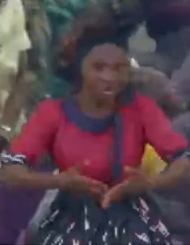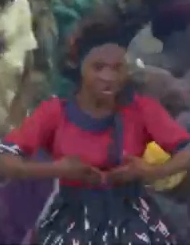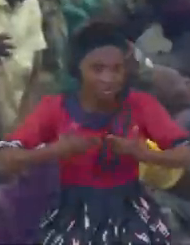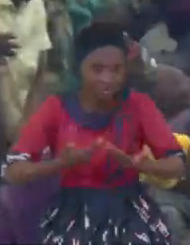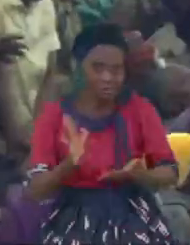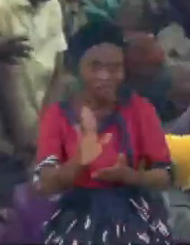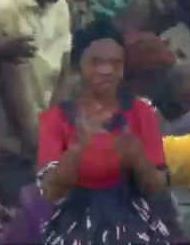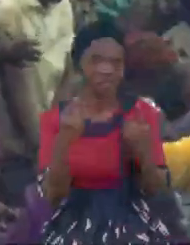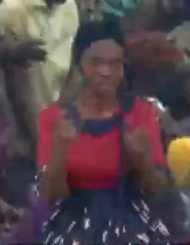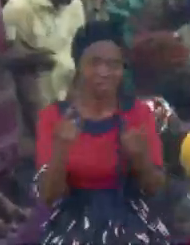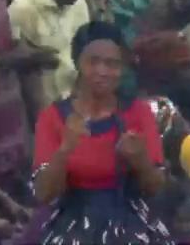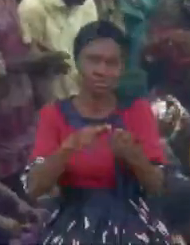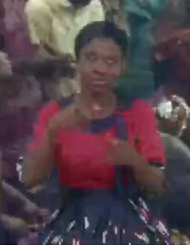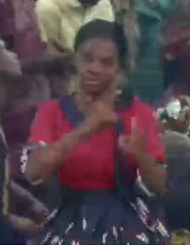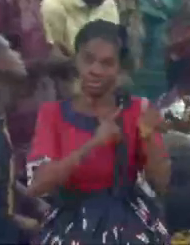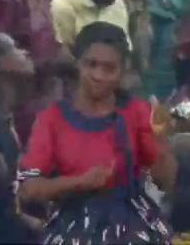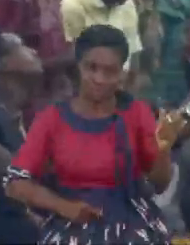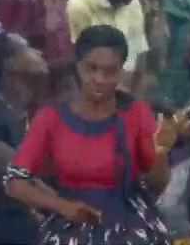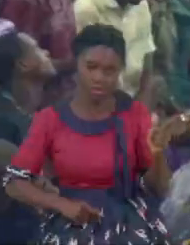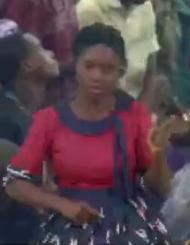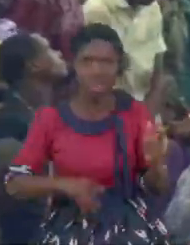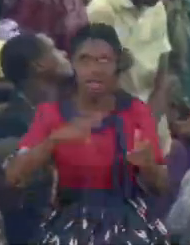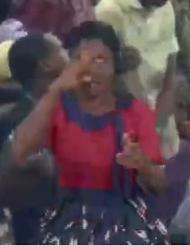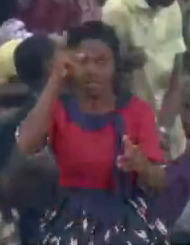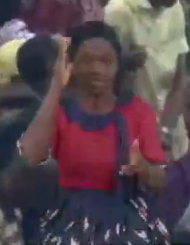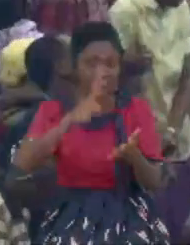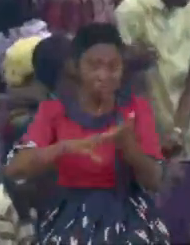te pardonner, il va te sauver ton âme.